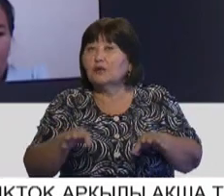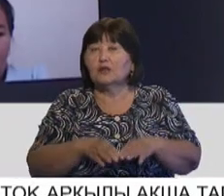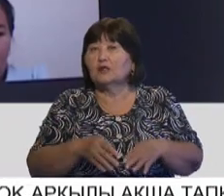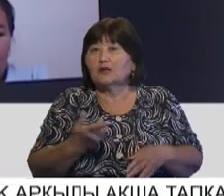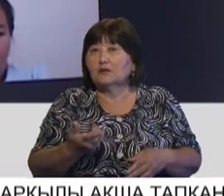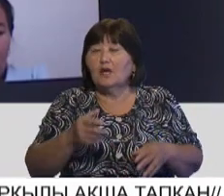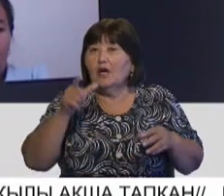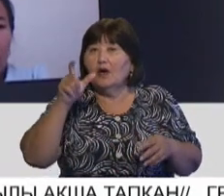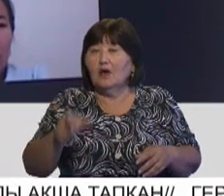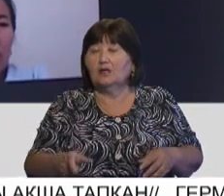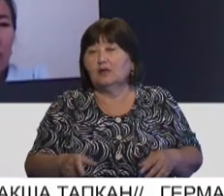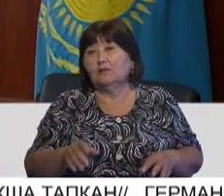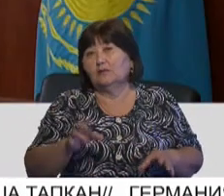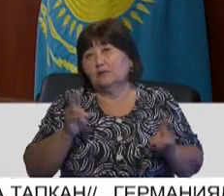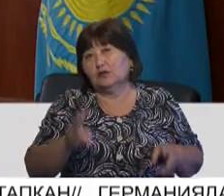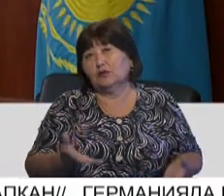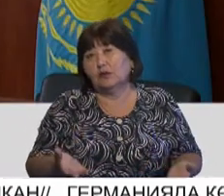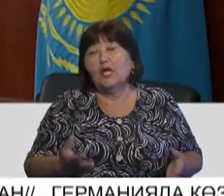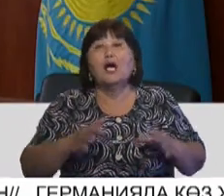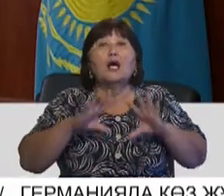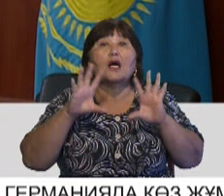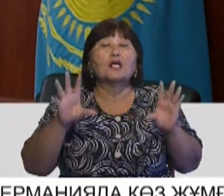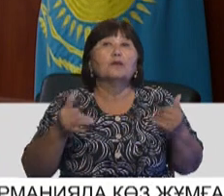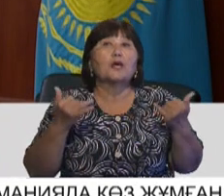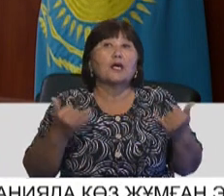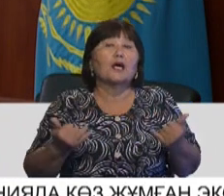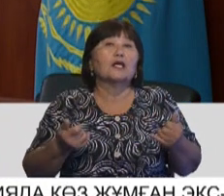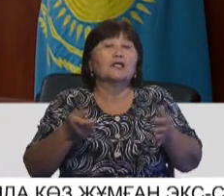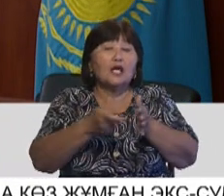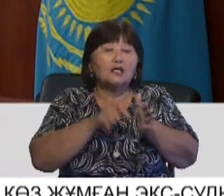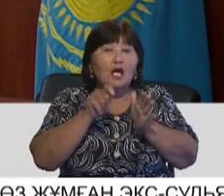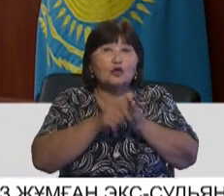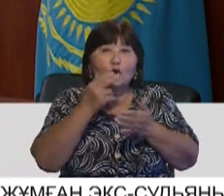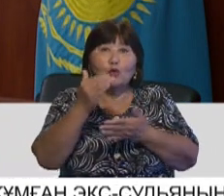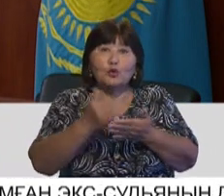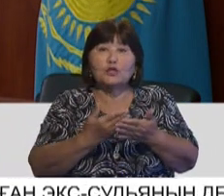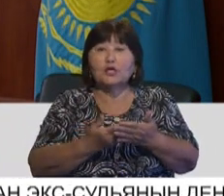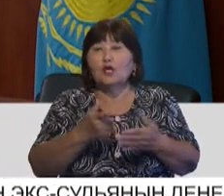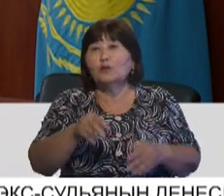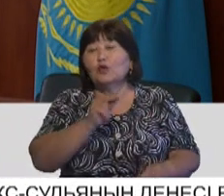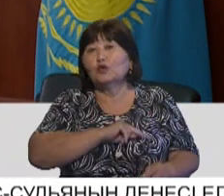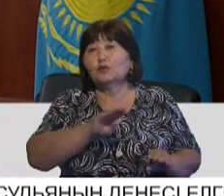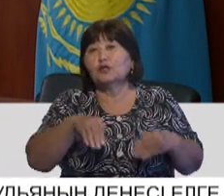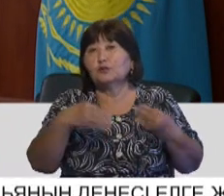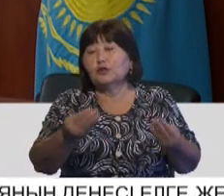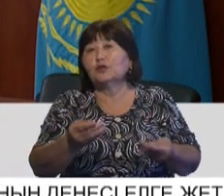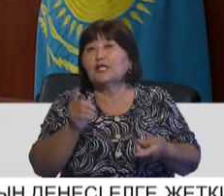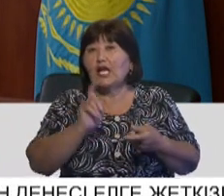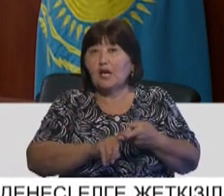енді адамымыз кетіп қалады. Жалпы қазір кезде талдау көрсеткенде, бұл жұмыс берушілер